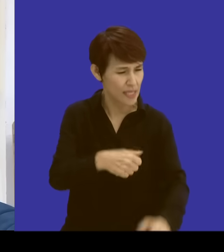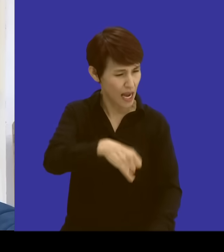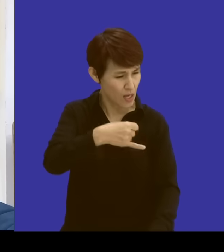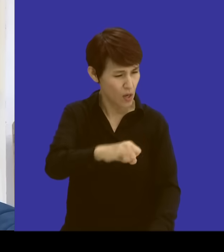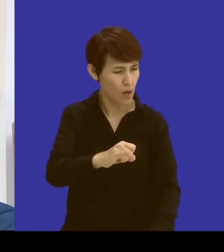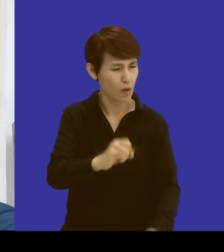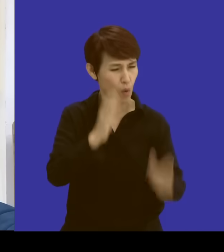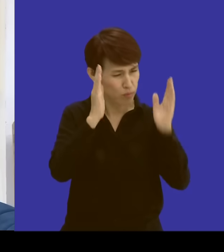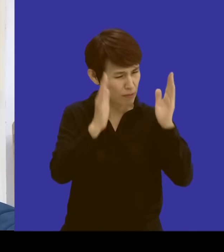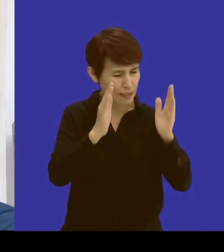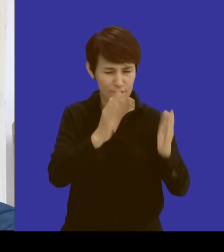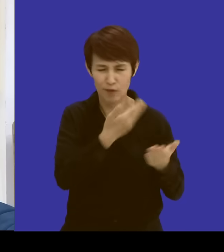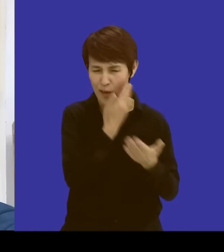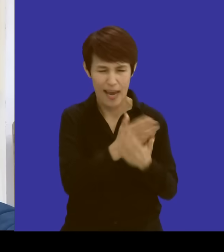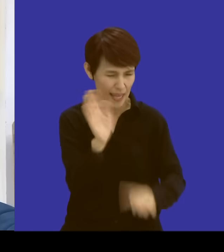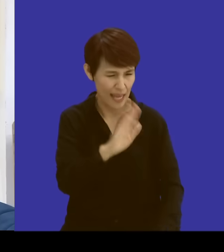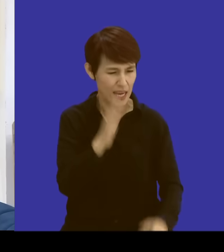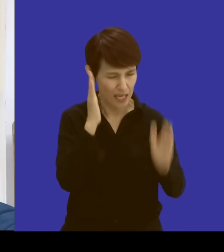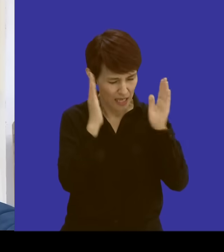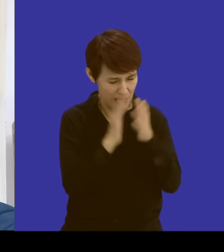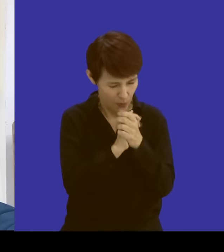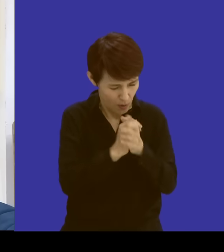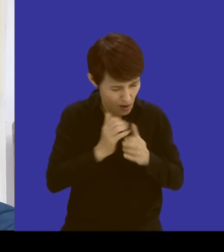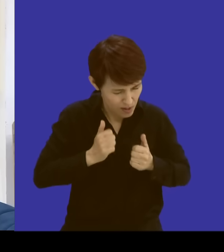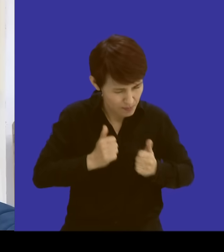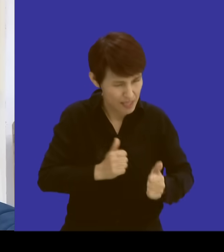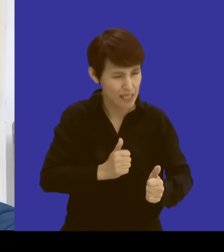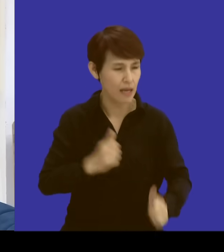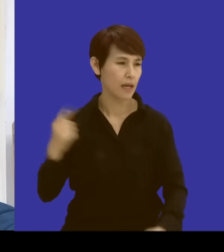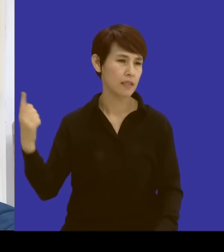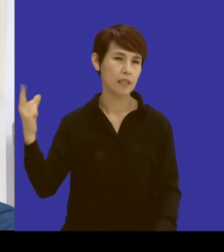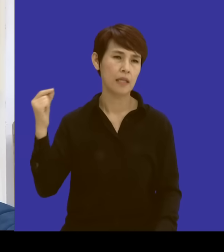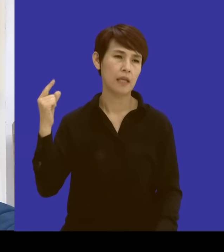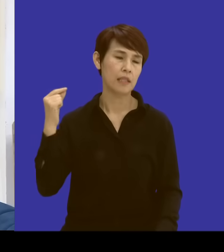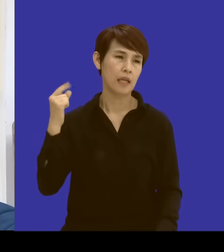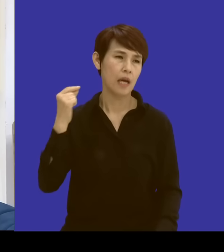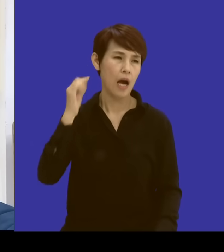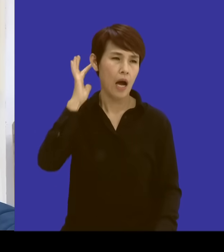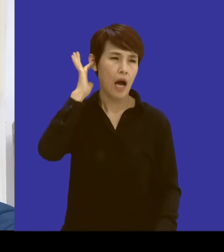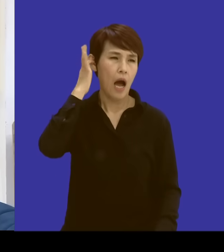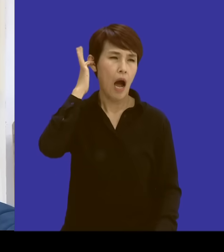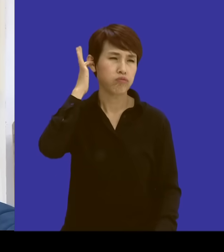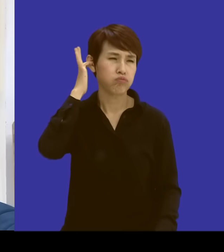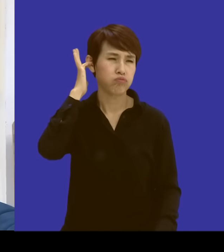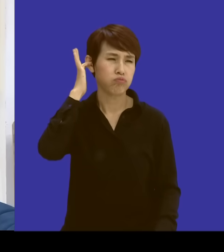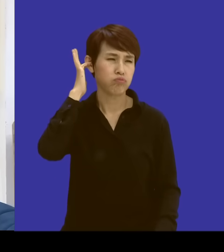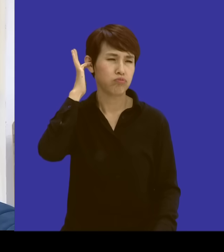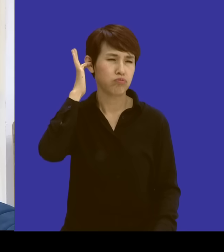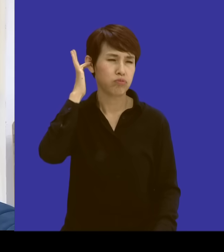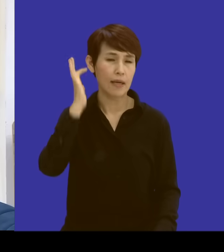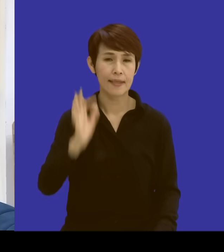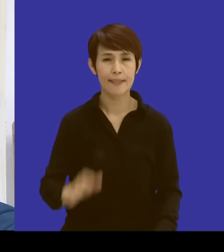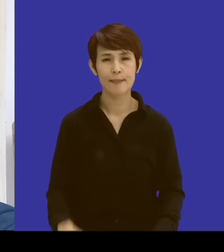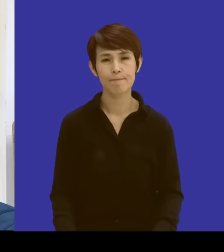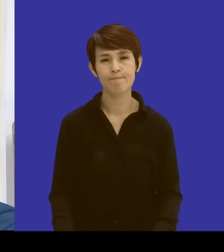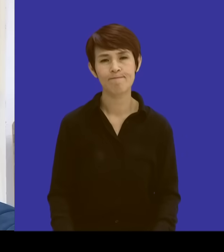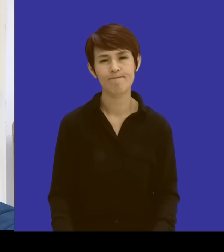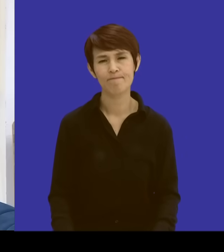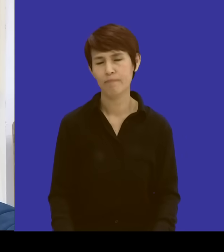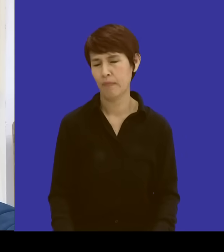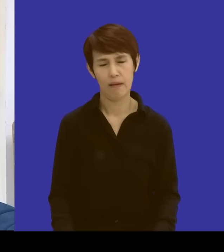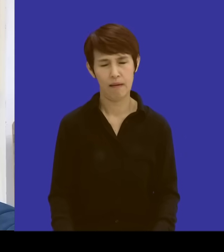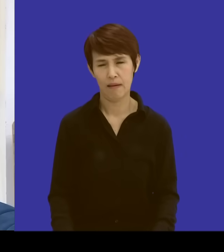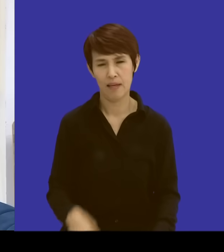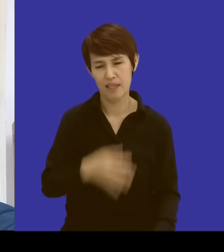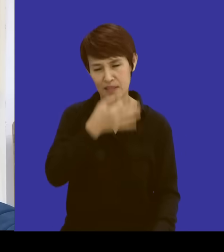기도로 네. 키워야 된다. 말씀으로 키워라 이제 하시는데 제가 어렸을 때부터 너무 많이 들었던 말인 거죠. 그러니까 제가 너무